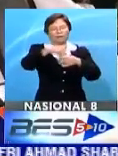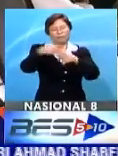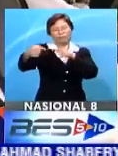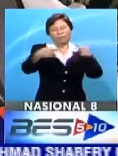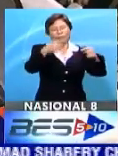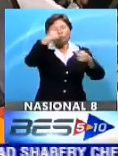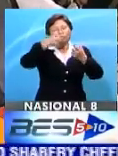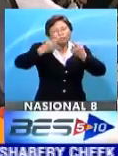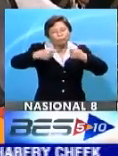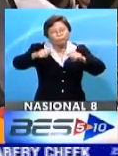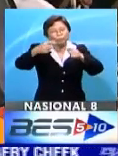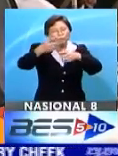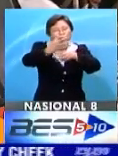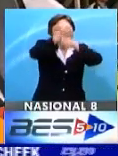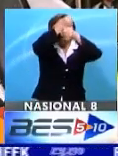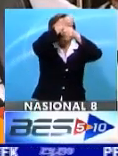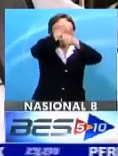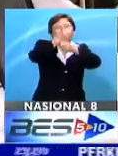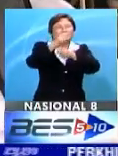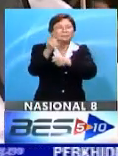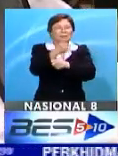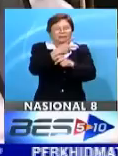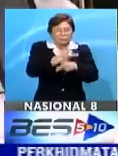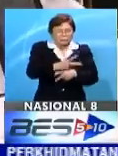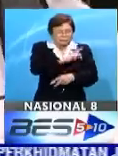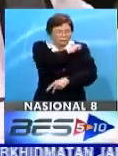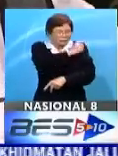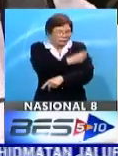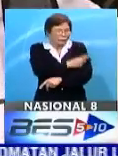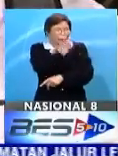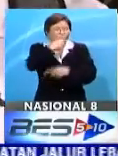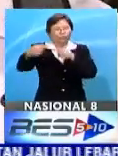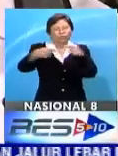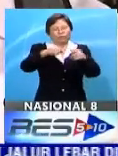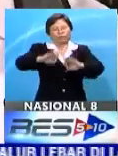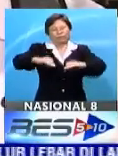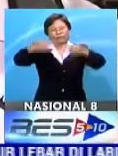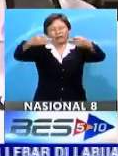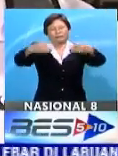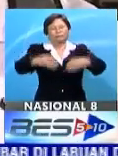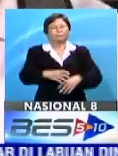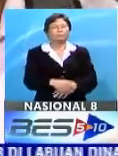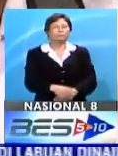ialah untuk cuba menang game saja dan simpan tenaga untuk perlawanan akhir.